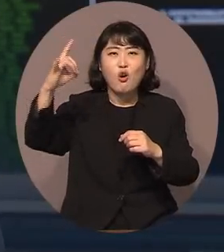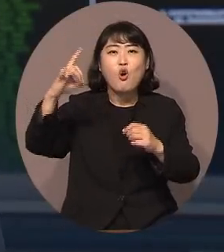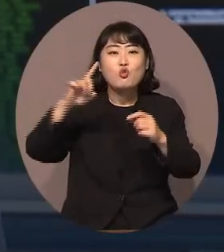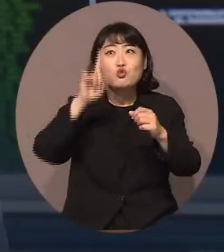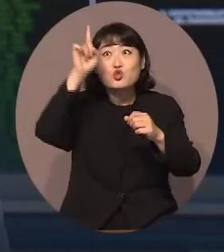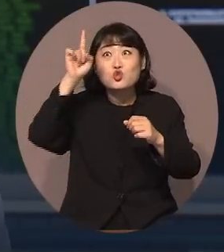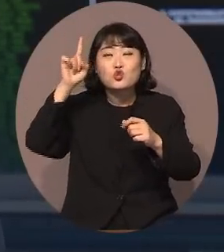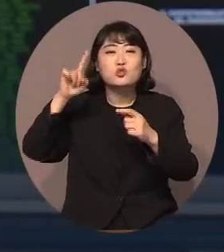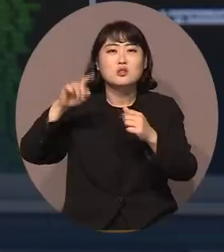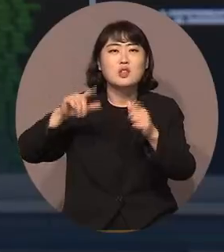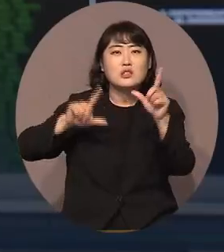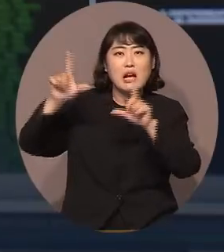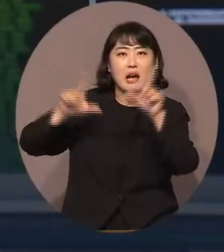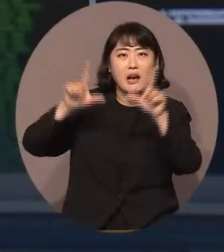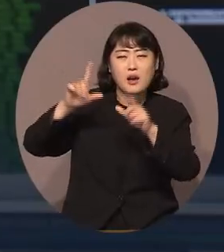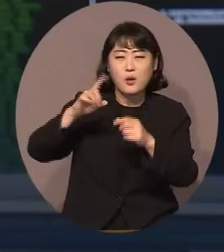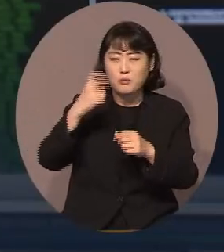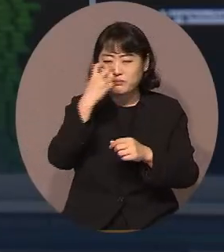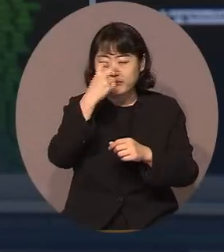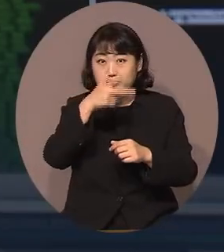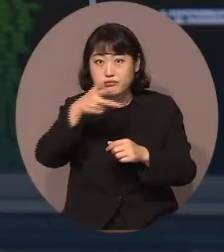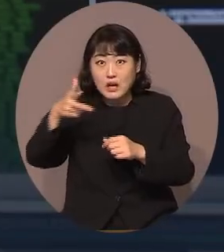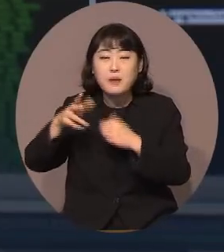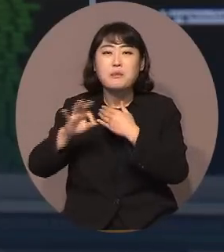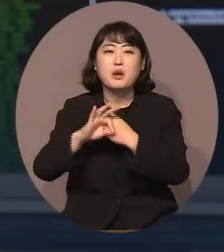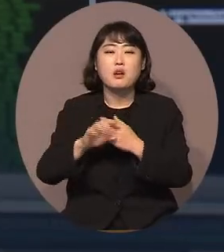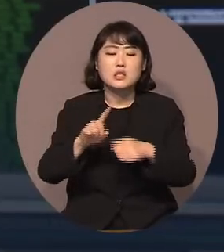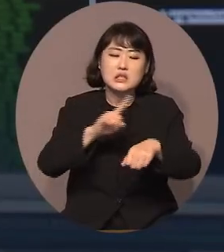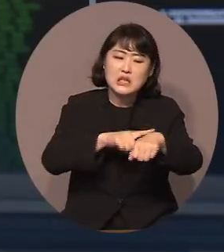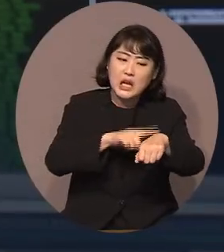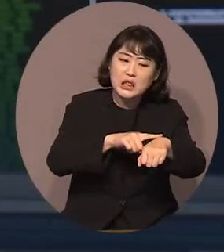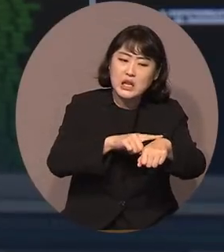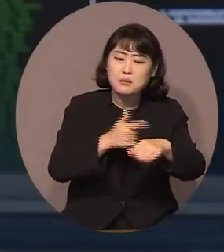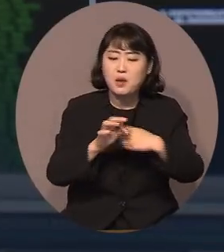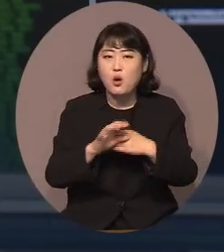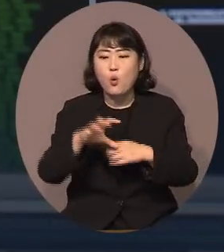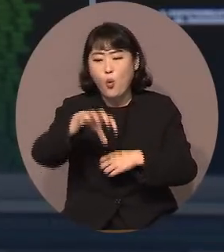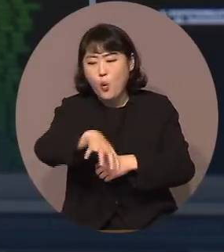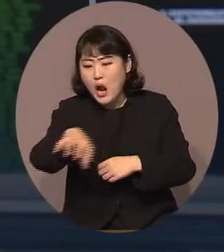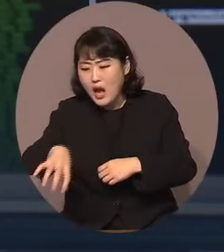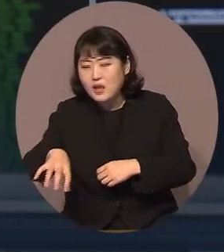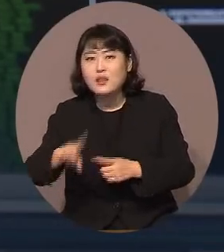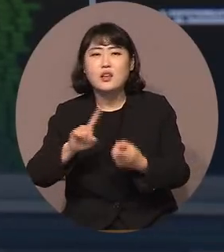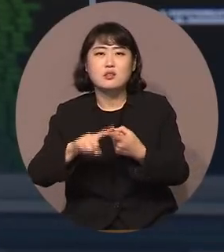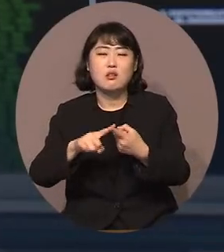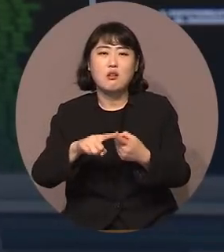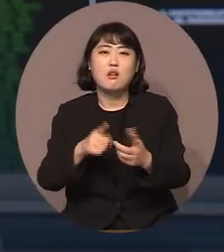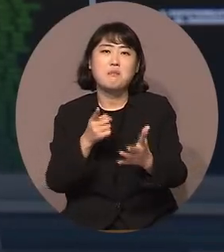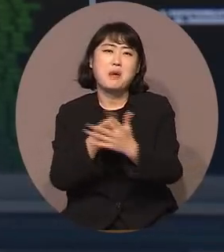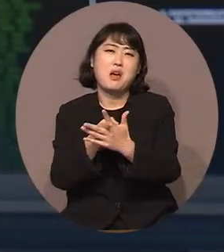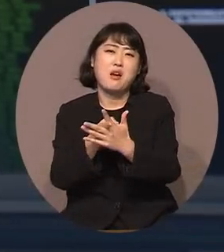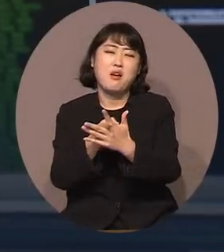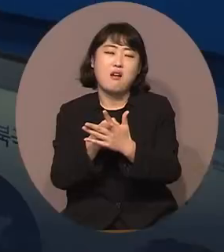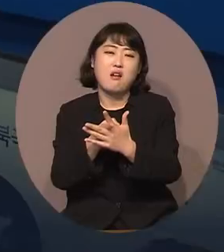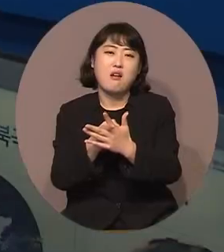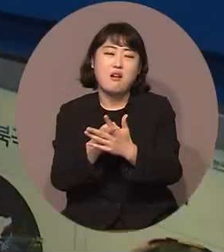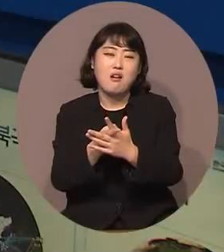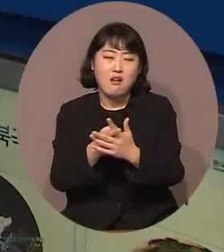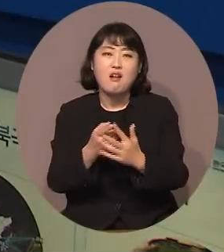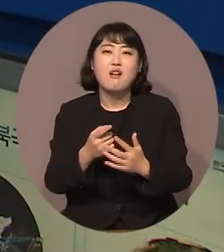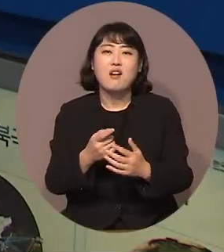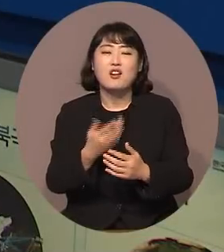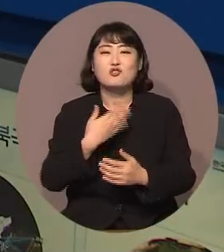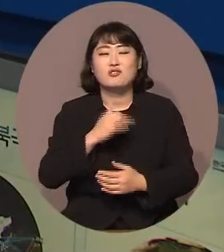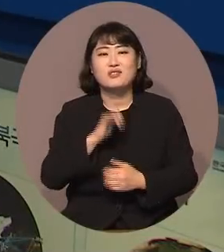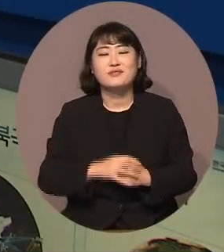관측하게 되면은 이 현상이 시간적인 변화인지 공간적인 변화인지 이걸 우리가 쉽게 파악할 수 있는 것이죠.